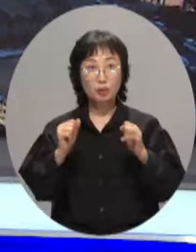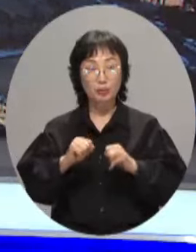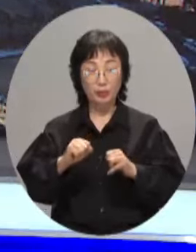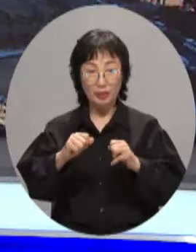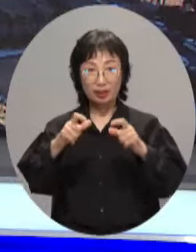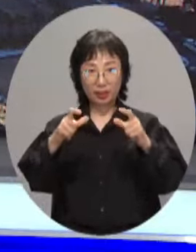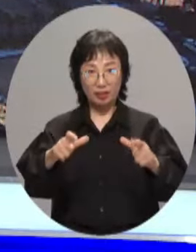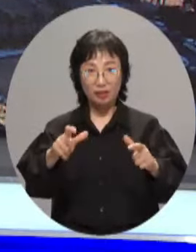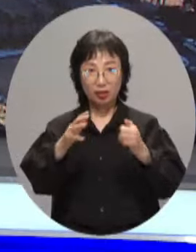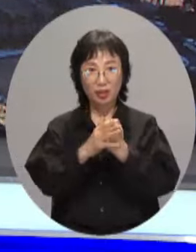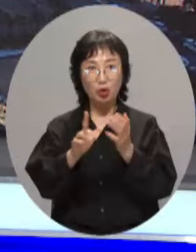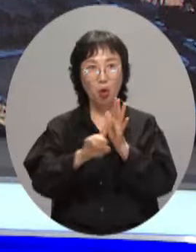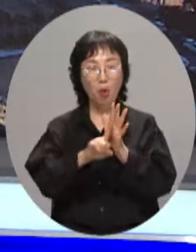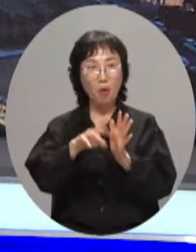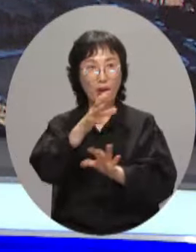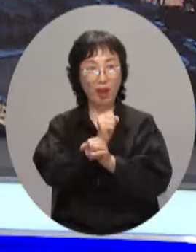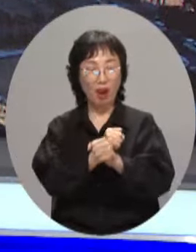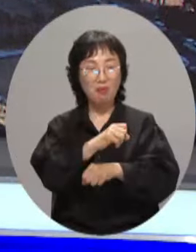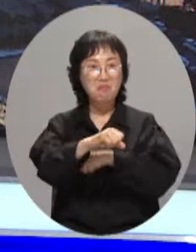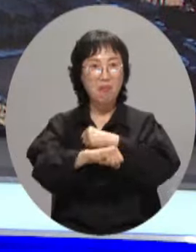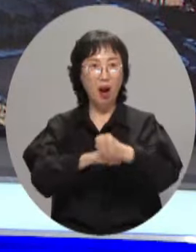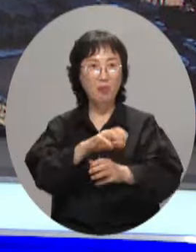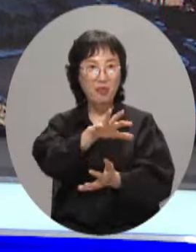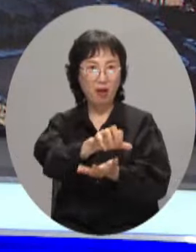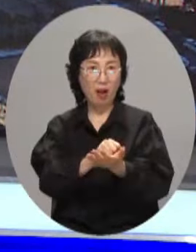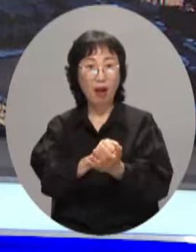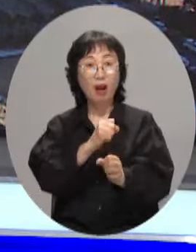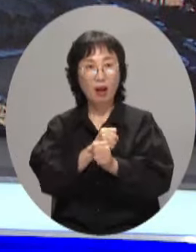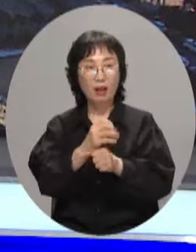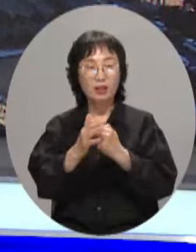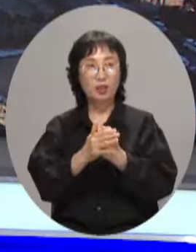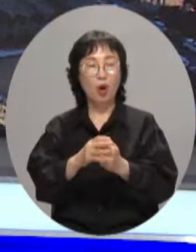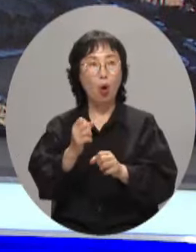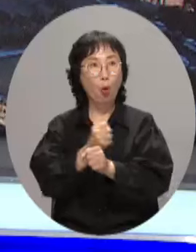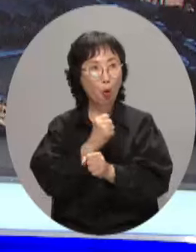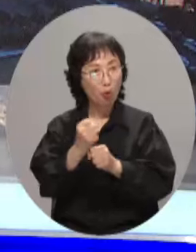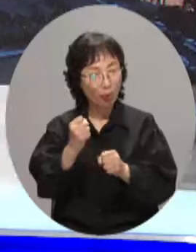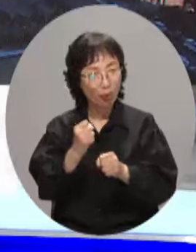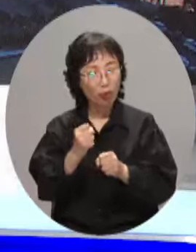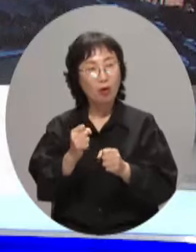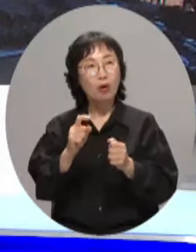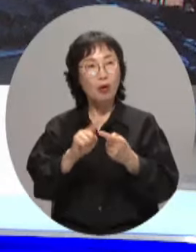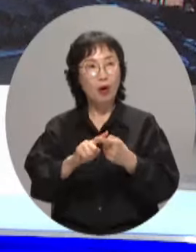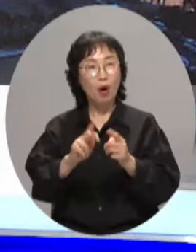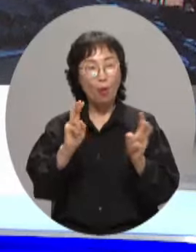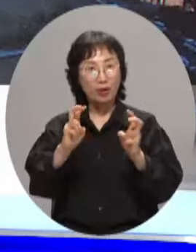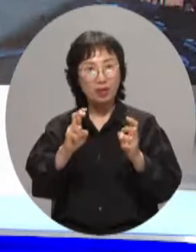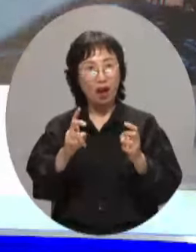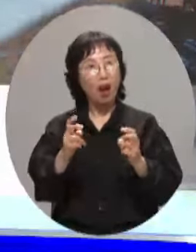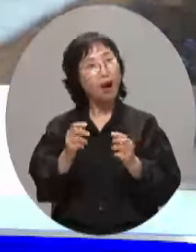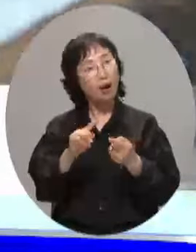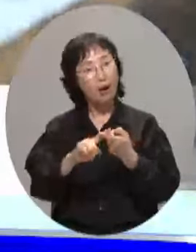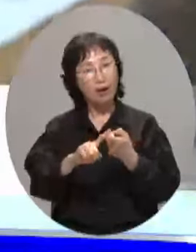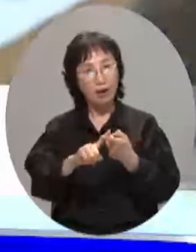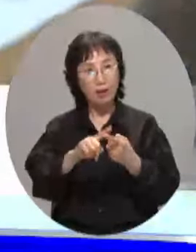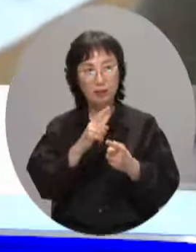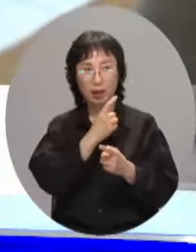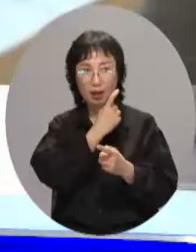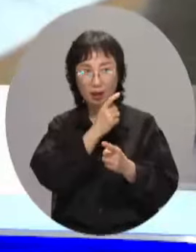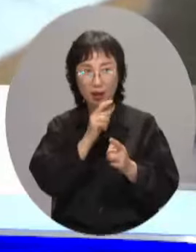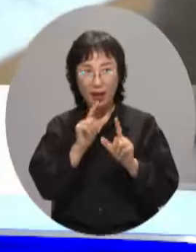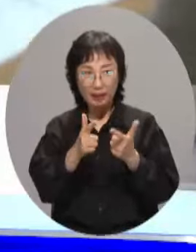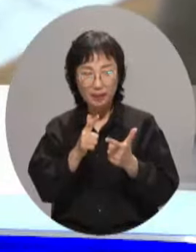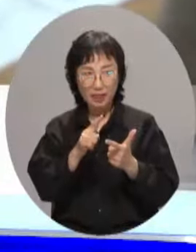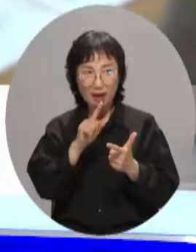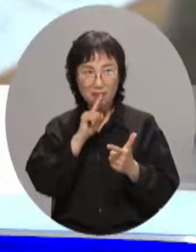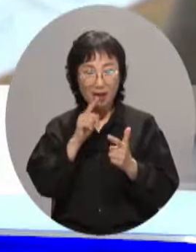전북자치도가 홍보 계약을 멋대로 체결해 공무원과 업자의 유착 아니냐는 의혹이 파다했는데 사실로 드러났습니다.